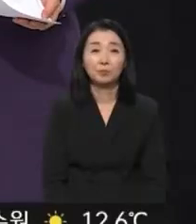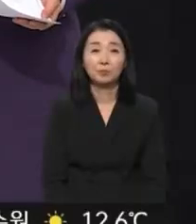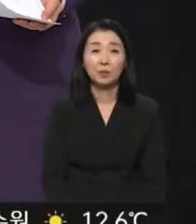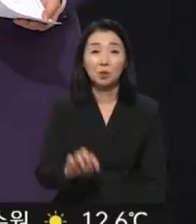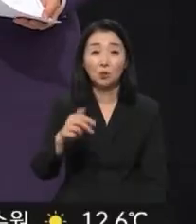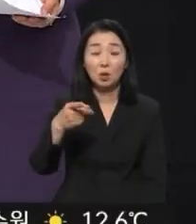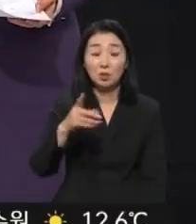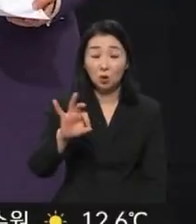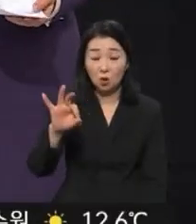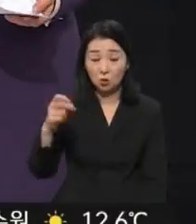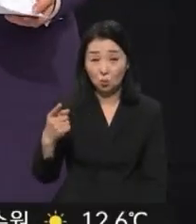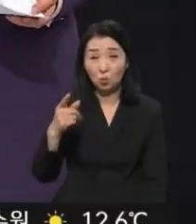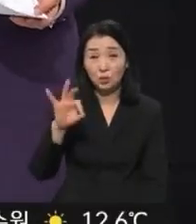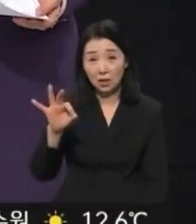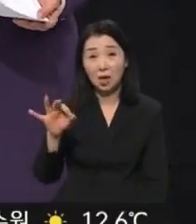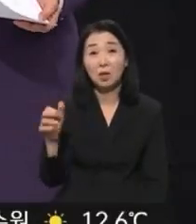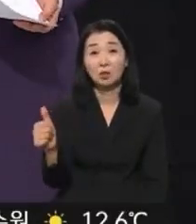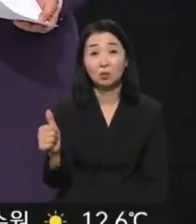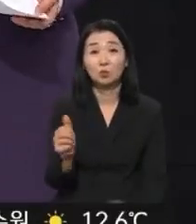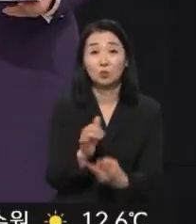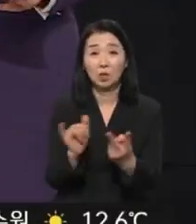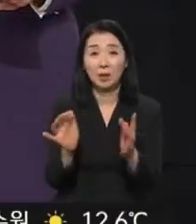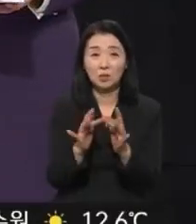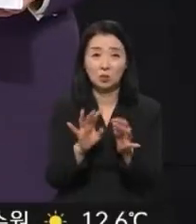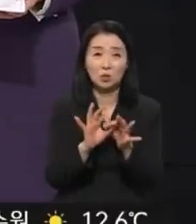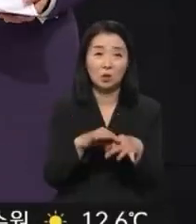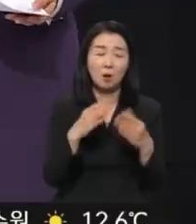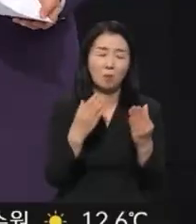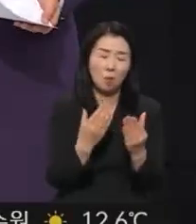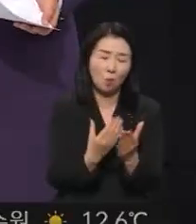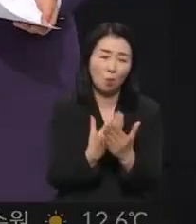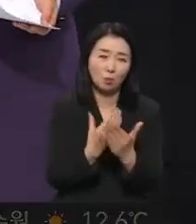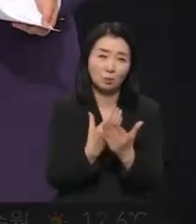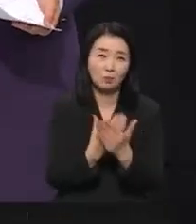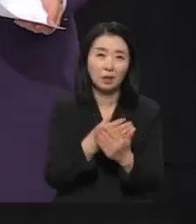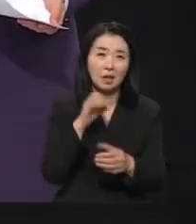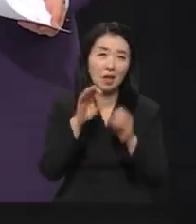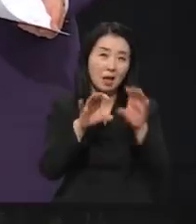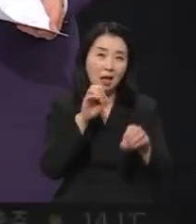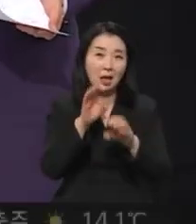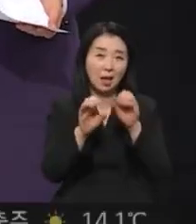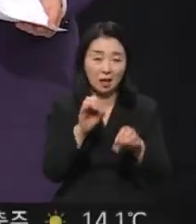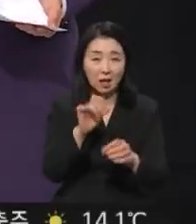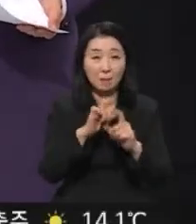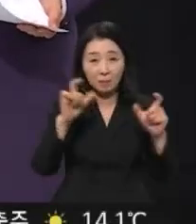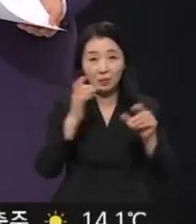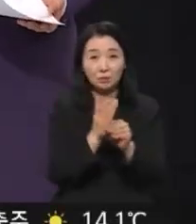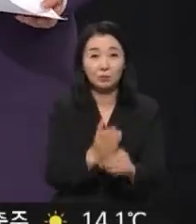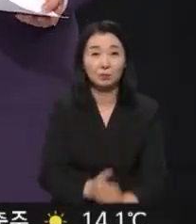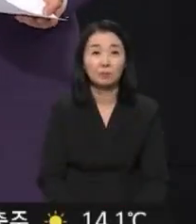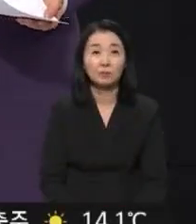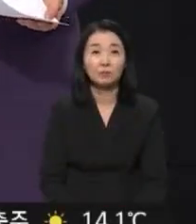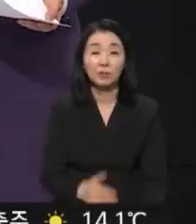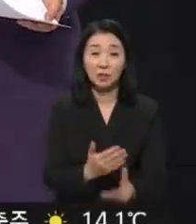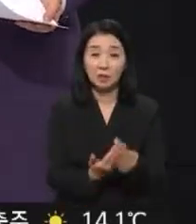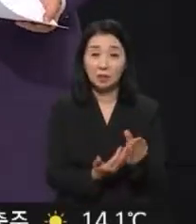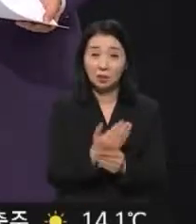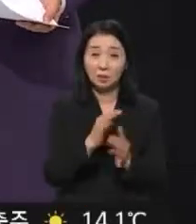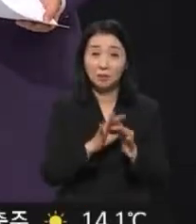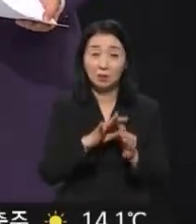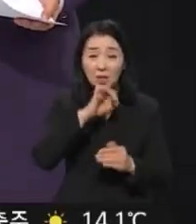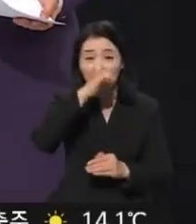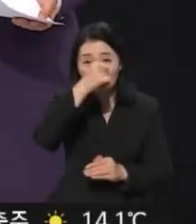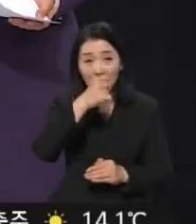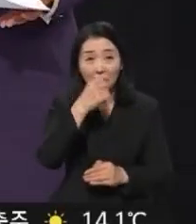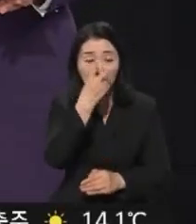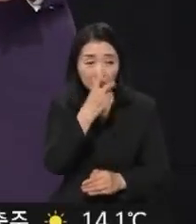권성동, 장재원 의원이 최근 SNS를 통해 대야 공세를 높이는 등 점차 목소리를 키워가고 있는데요. 이태원 참사와